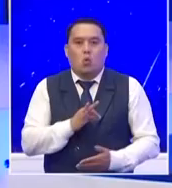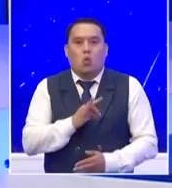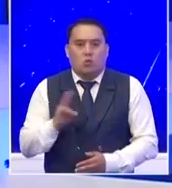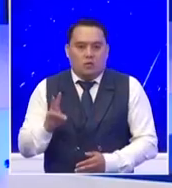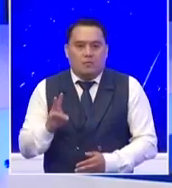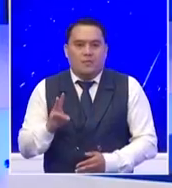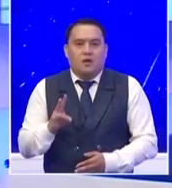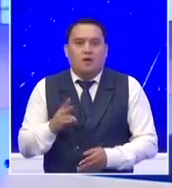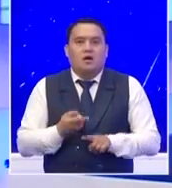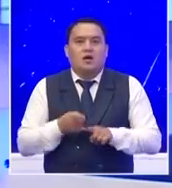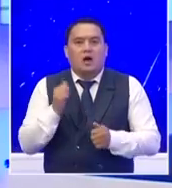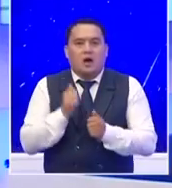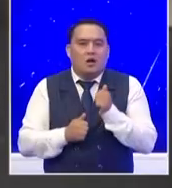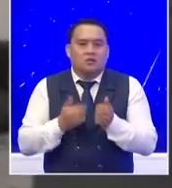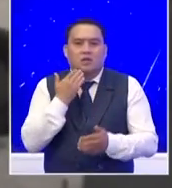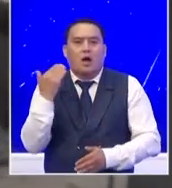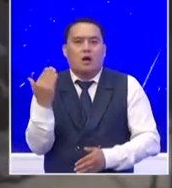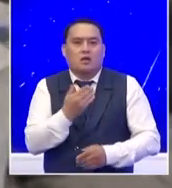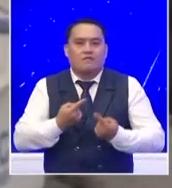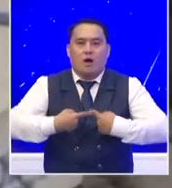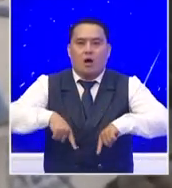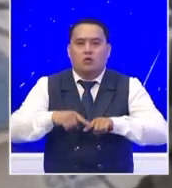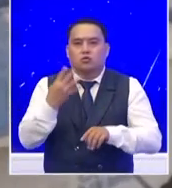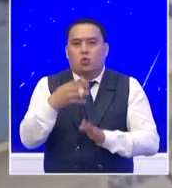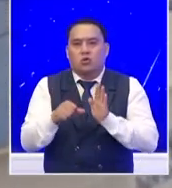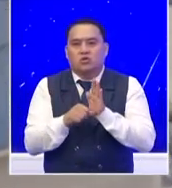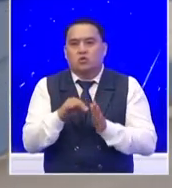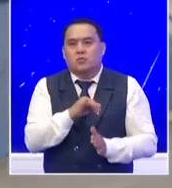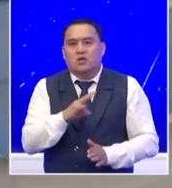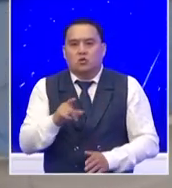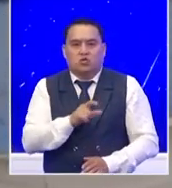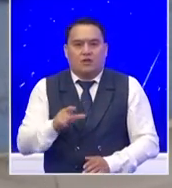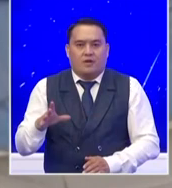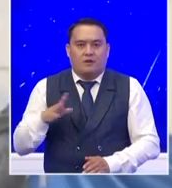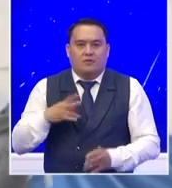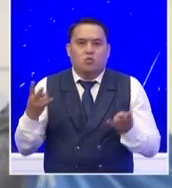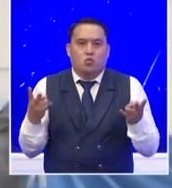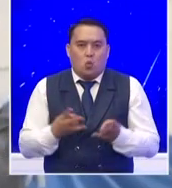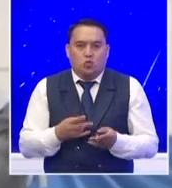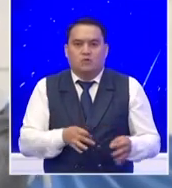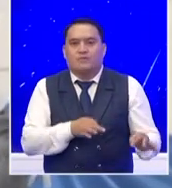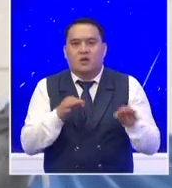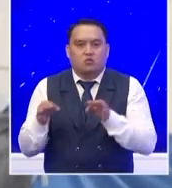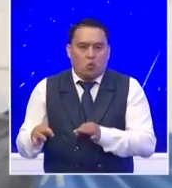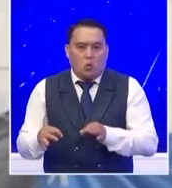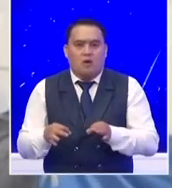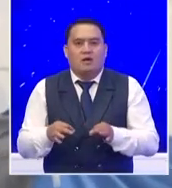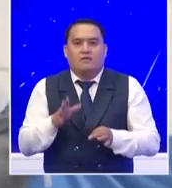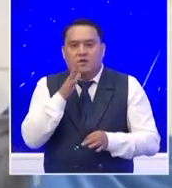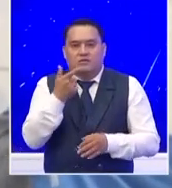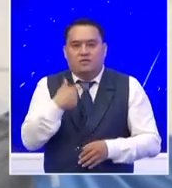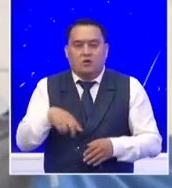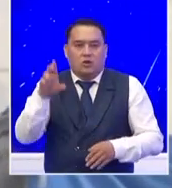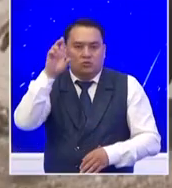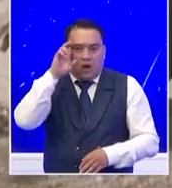ООН. По данным ежегодного доклада организации, около 46 миллионов человек стали вынужденными переселенцами в пределах своей